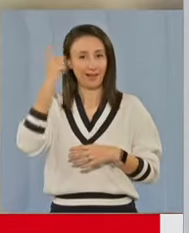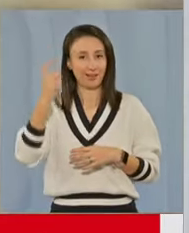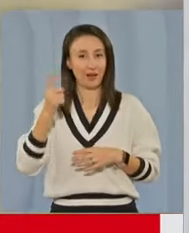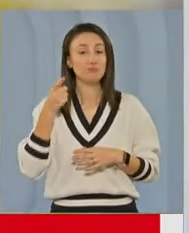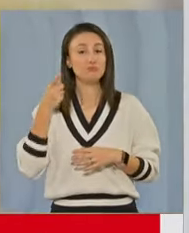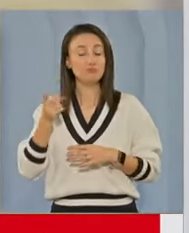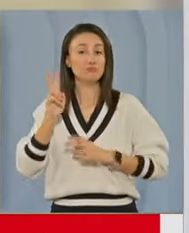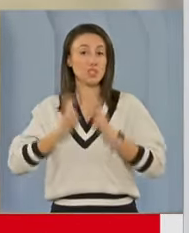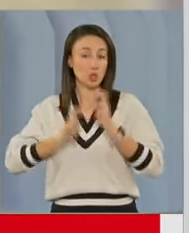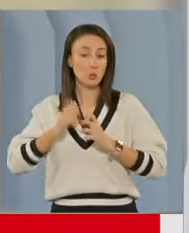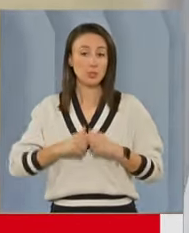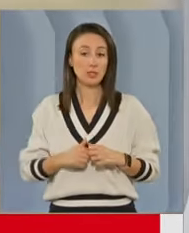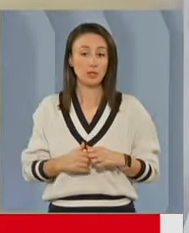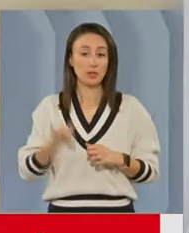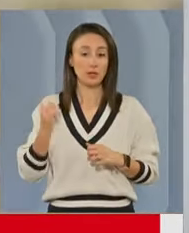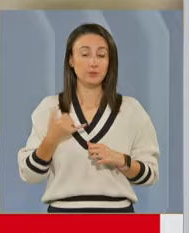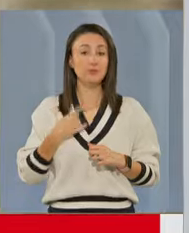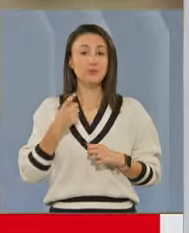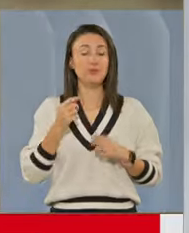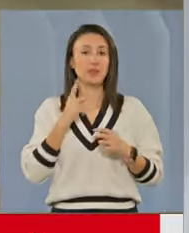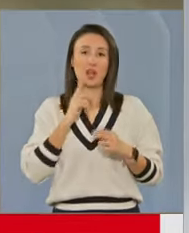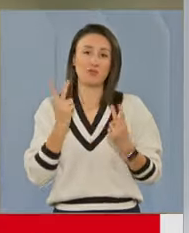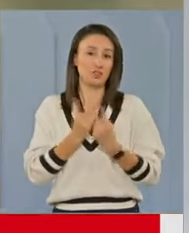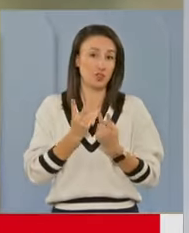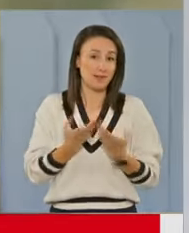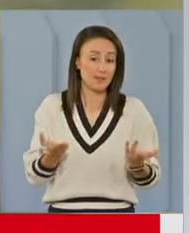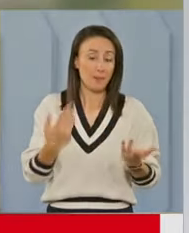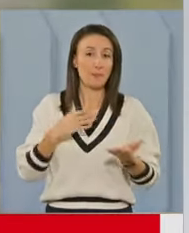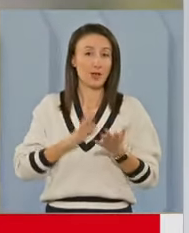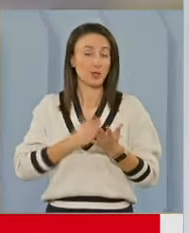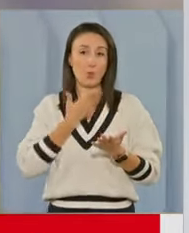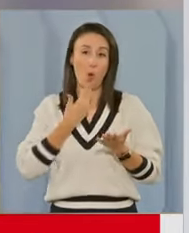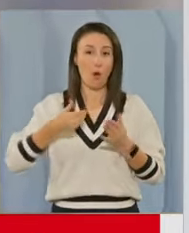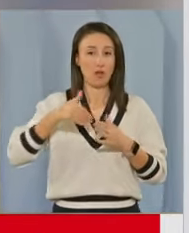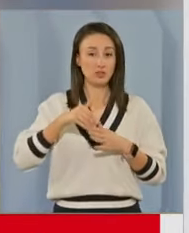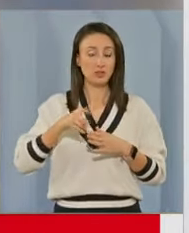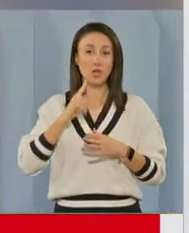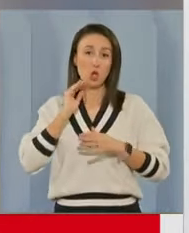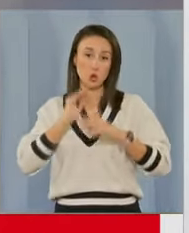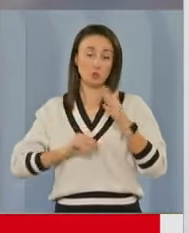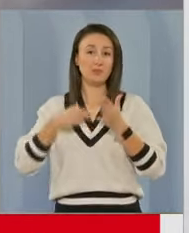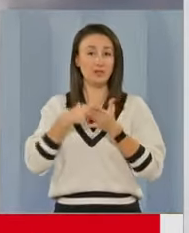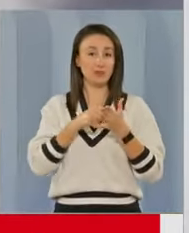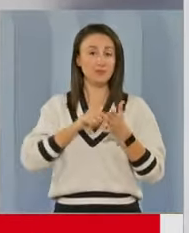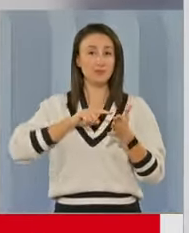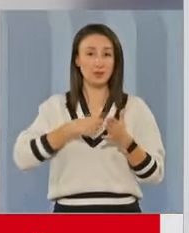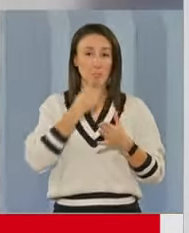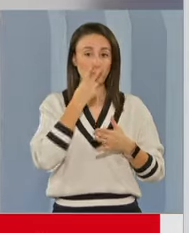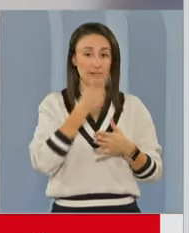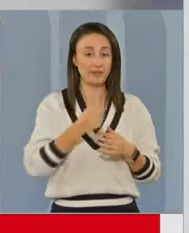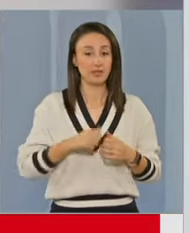clasă în această instituție Și în primul rând licența este bază pe faptul că nu au personal a fost subfinanțată din punct de